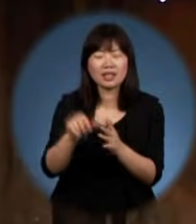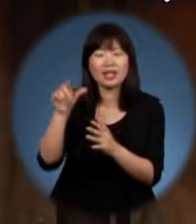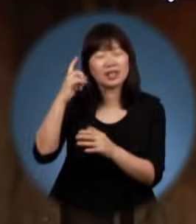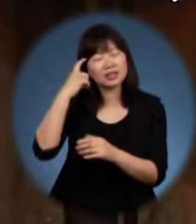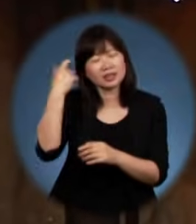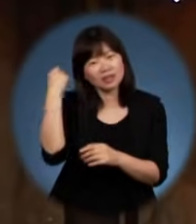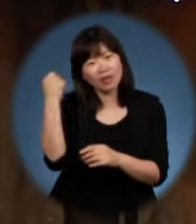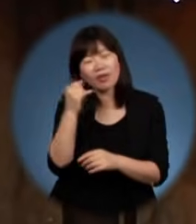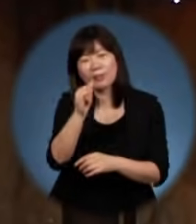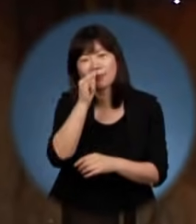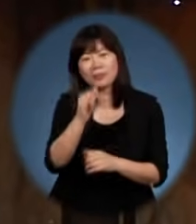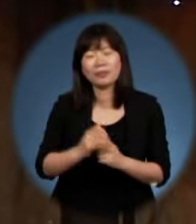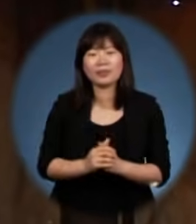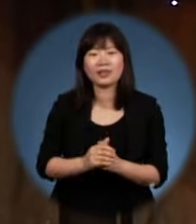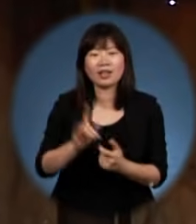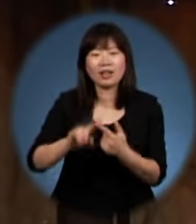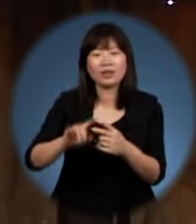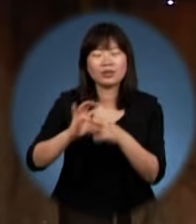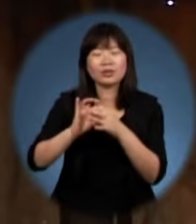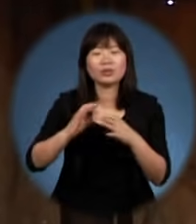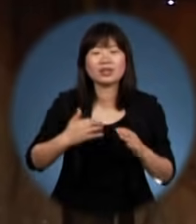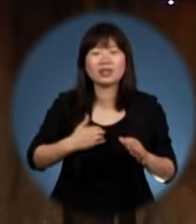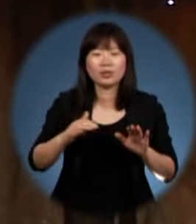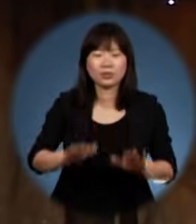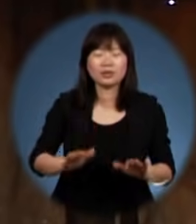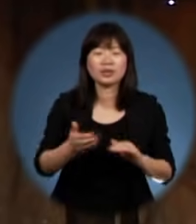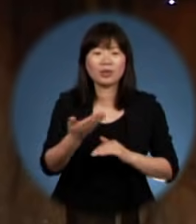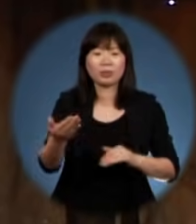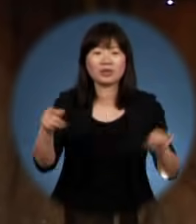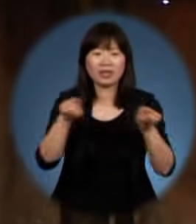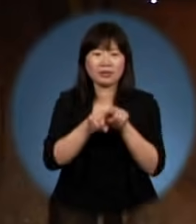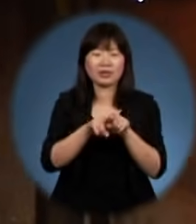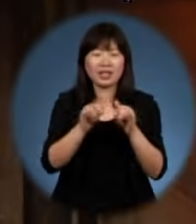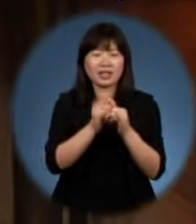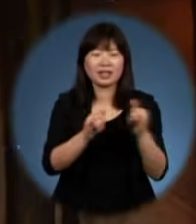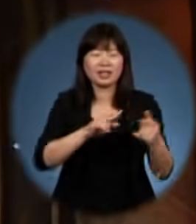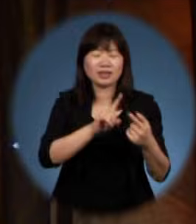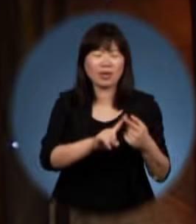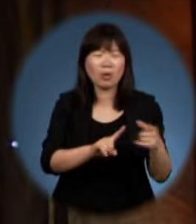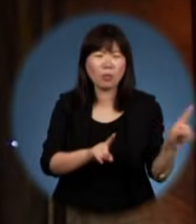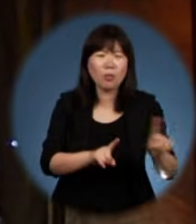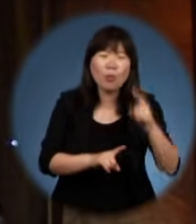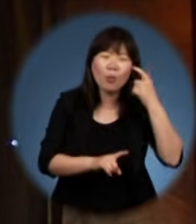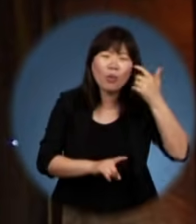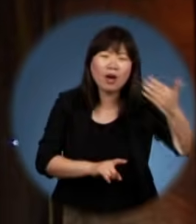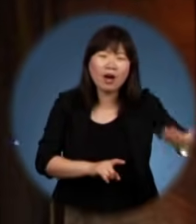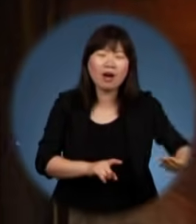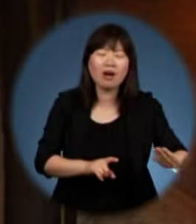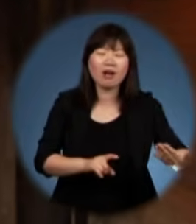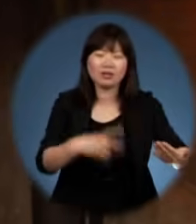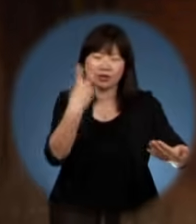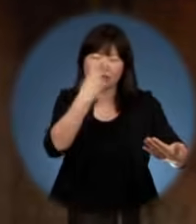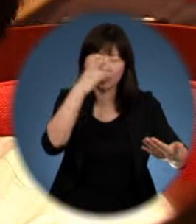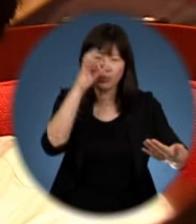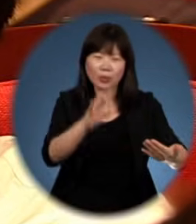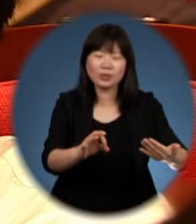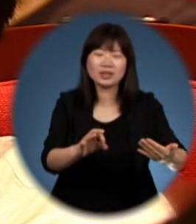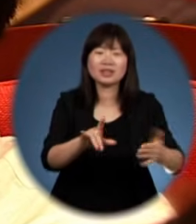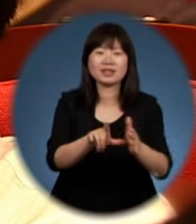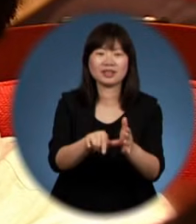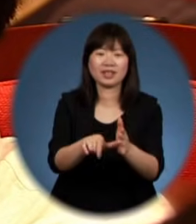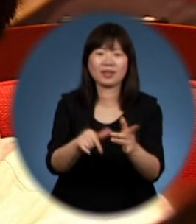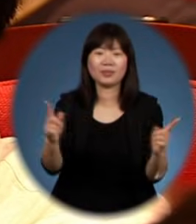대한 기억의 써요 그것을 통해서 제가 어느 여러분들과 함께 인간이란 도대체 무엇인가 에 대해서 상철 해보는 그런 시간이